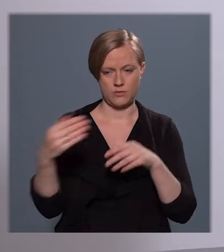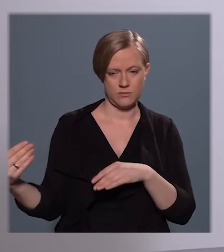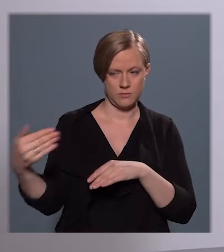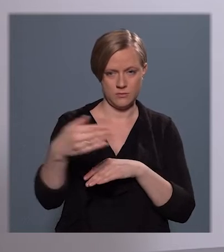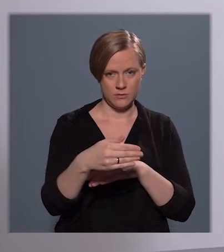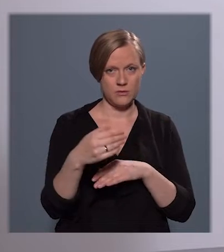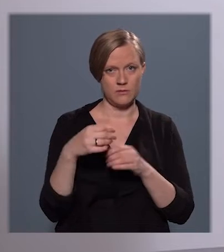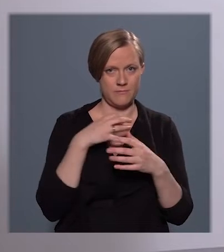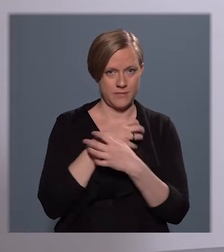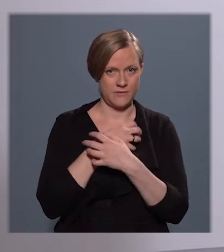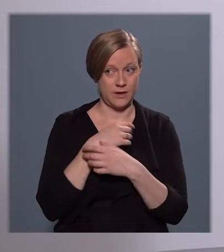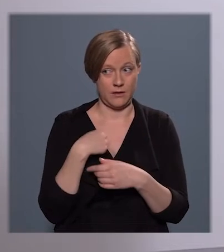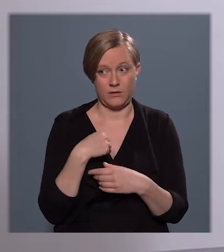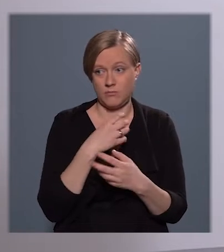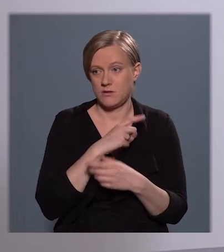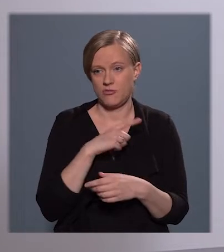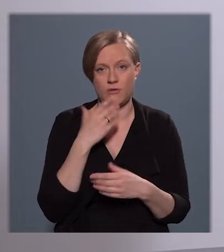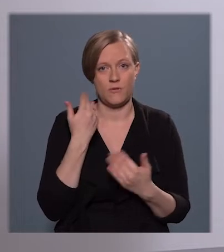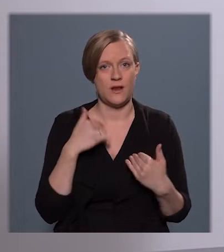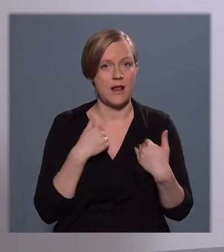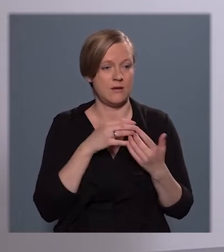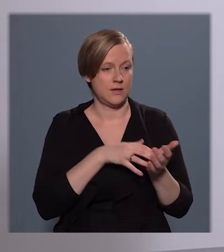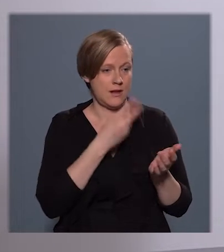és hát én macit még csak állatkertben láttam.